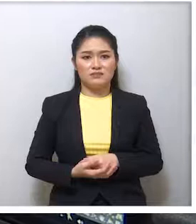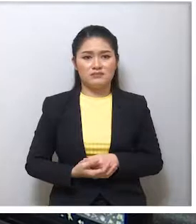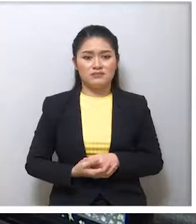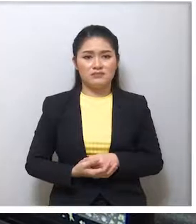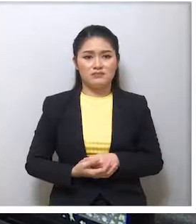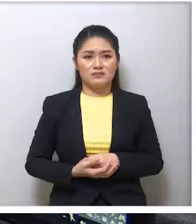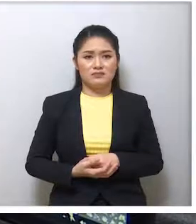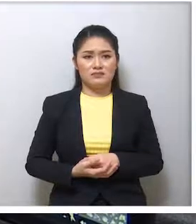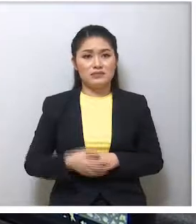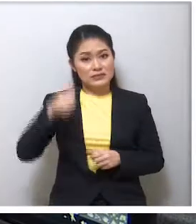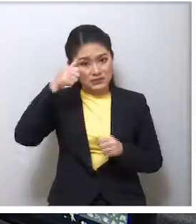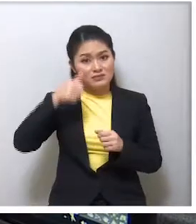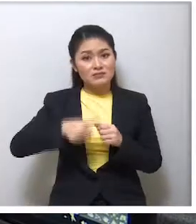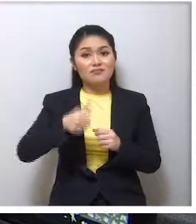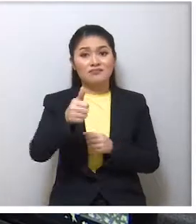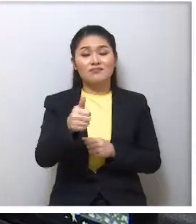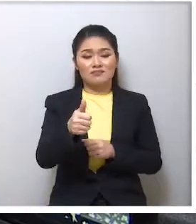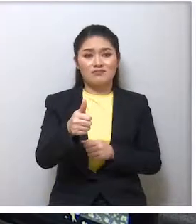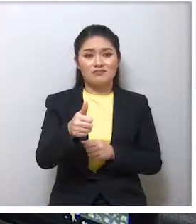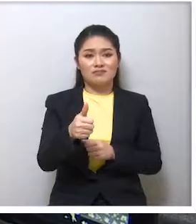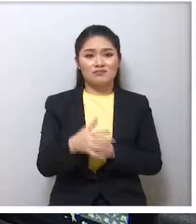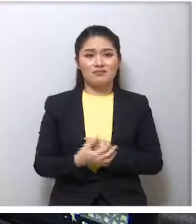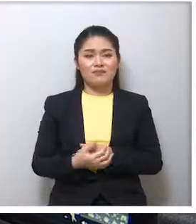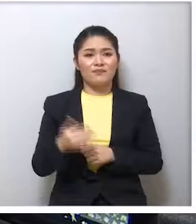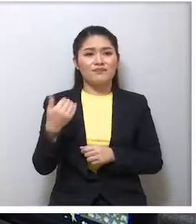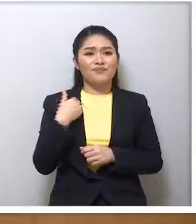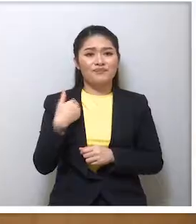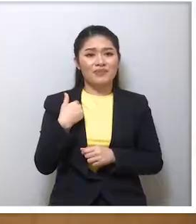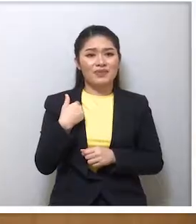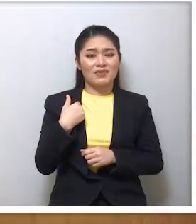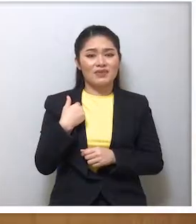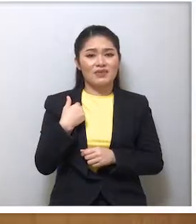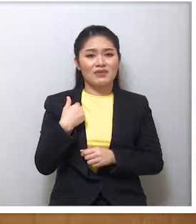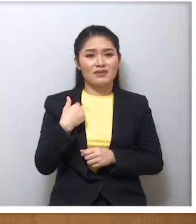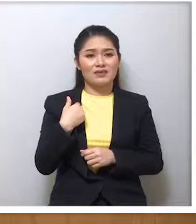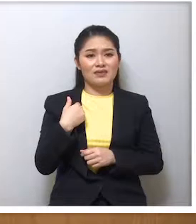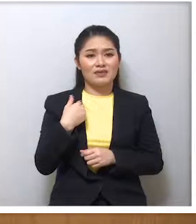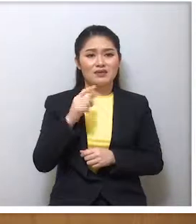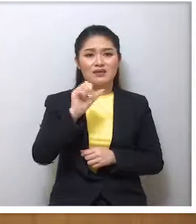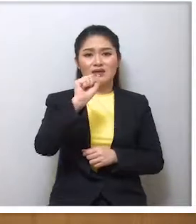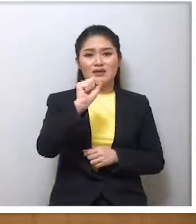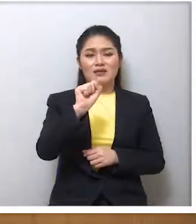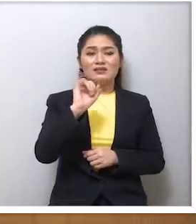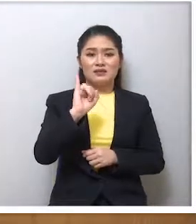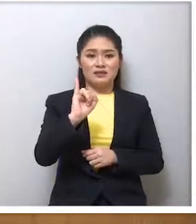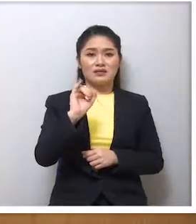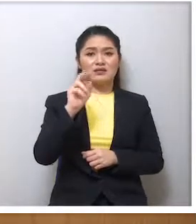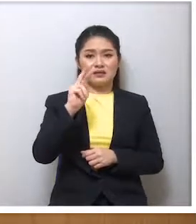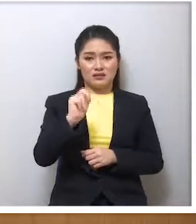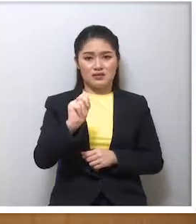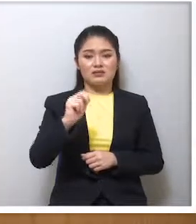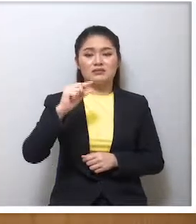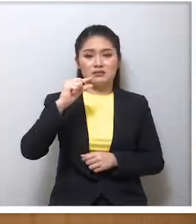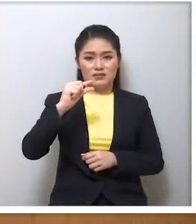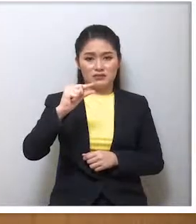คงจำได้เนาะในชุดนี้จะมีซิงเกิลแล้วก็ Active Time Segment นะครับแล้